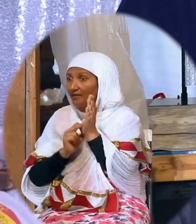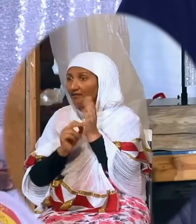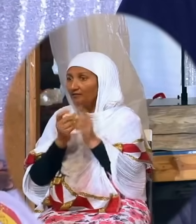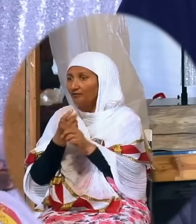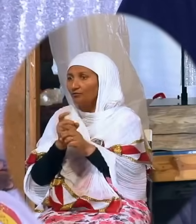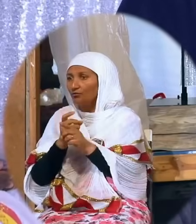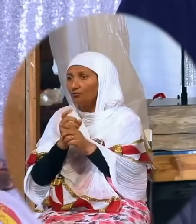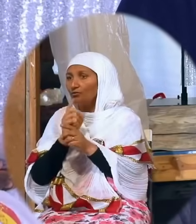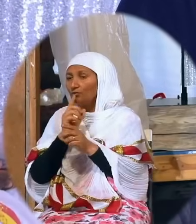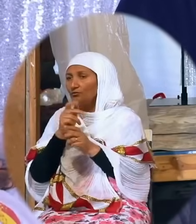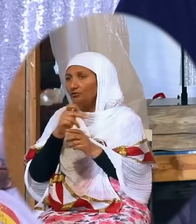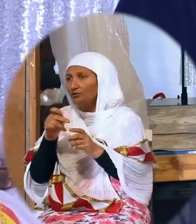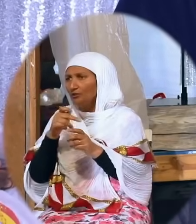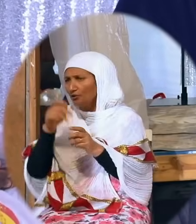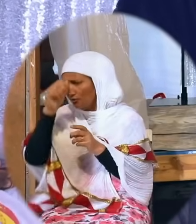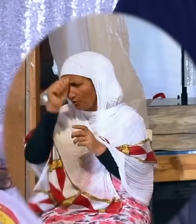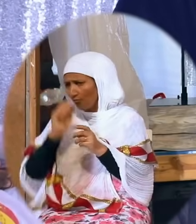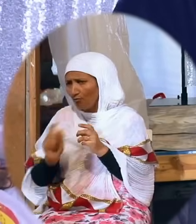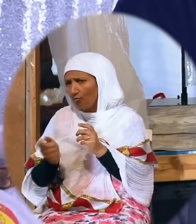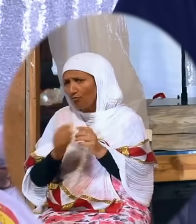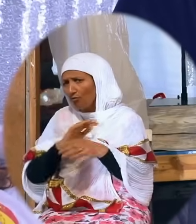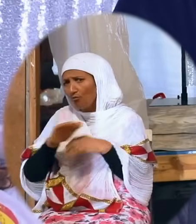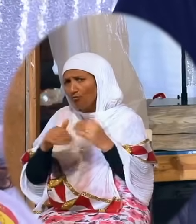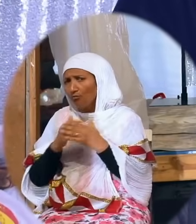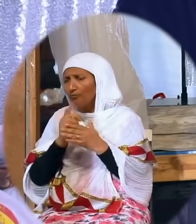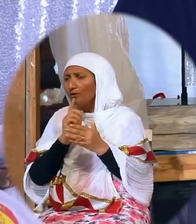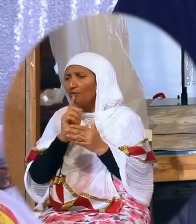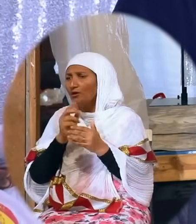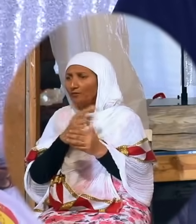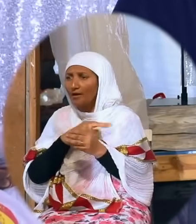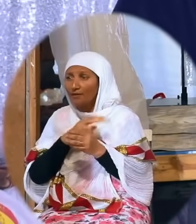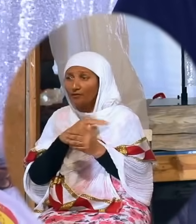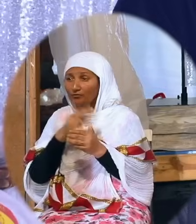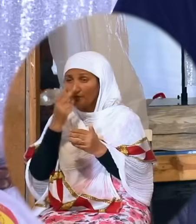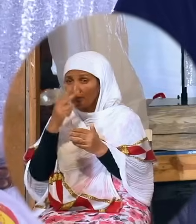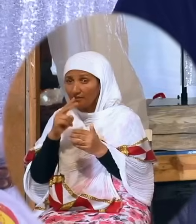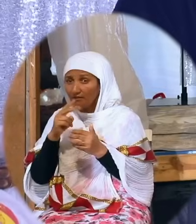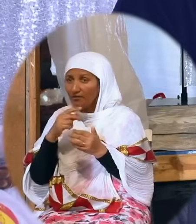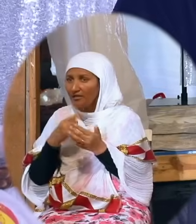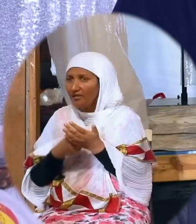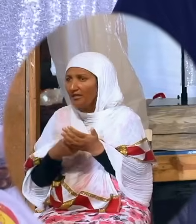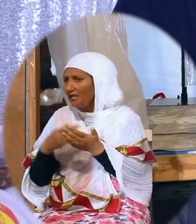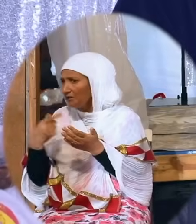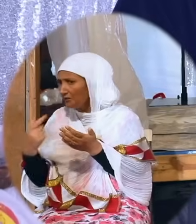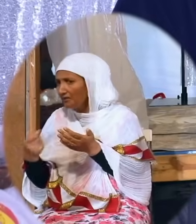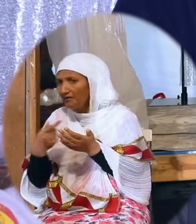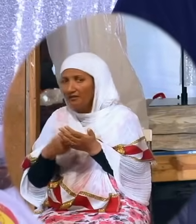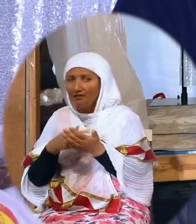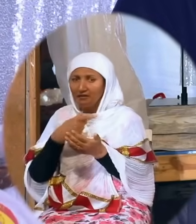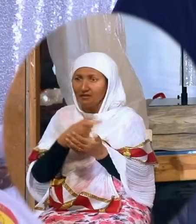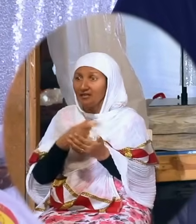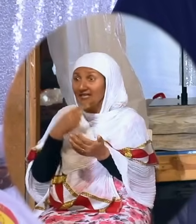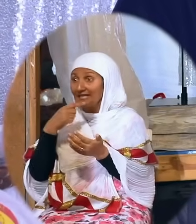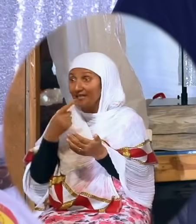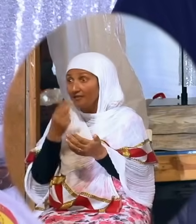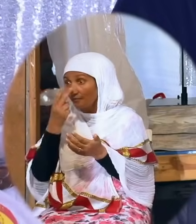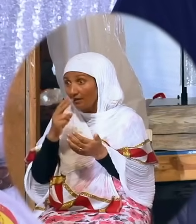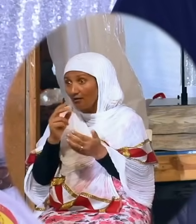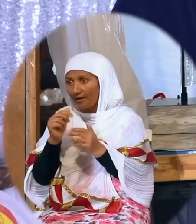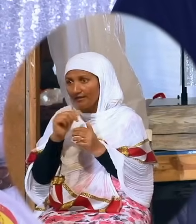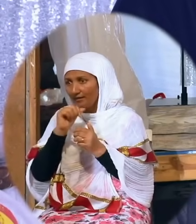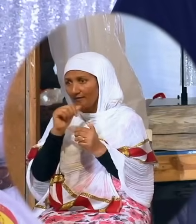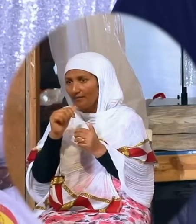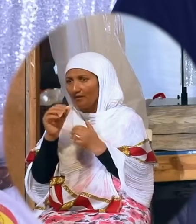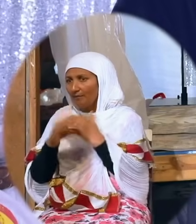ነው ለሰውም ነው ሰው ለሆነ ሁሉ ነው ስለዚህ በሃይማኖት ካየነው ይሄ የነገሌ ያ የነገኛ ምንለው ነገር አልነበረም በማህበራዊ ስርዓት ምክንያት ነው